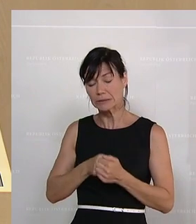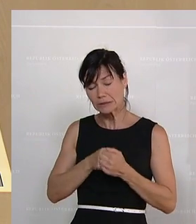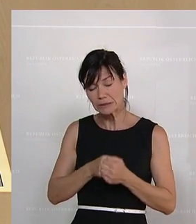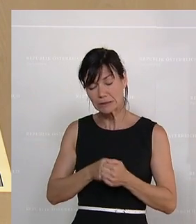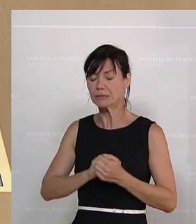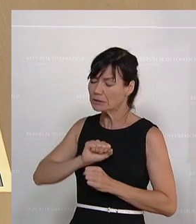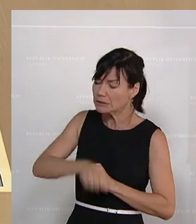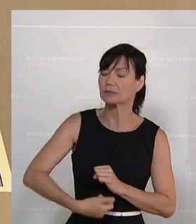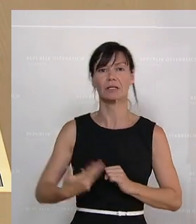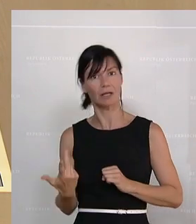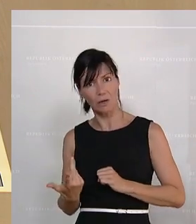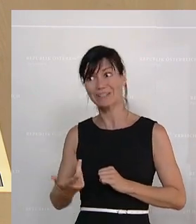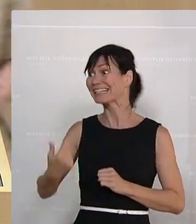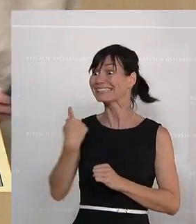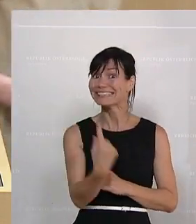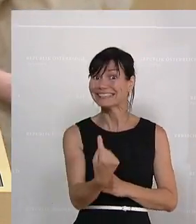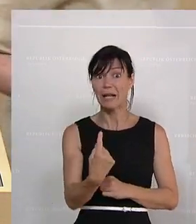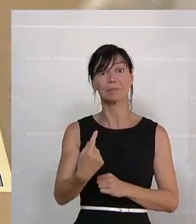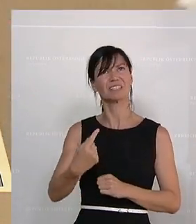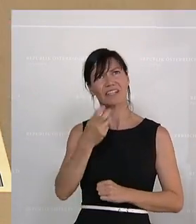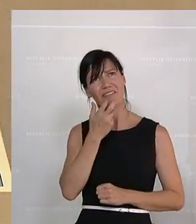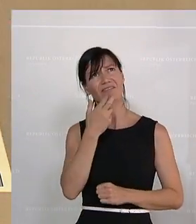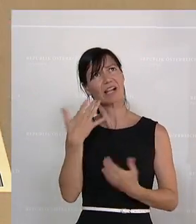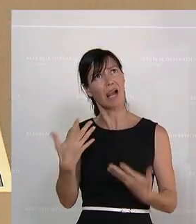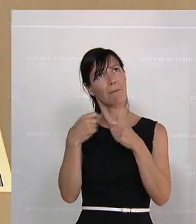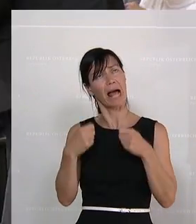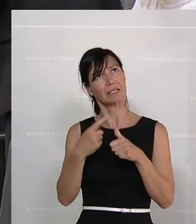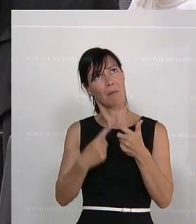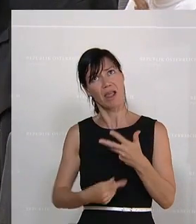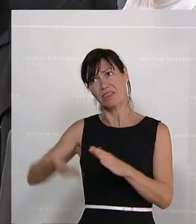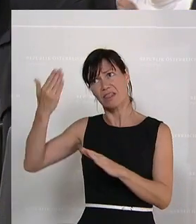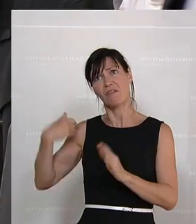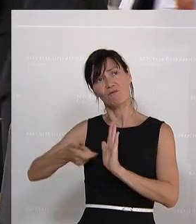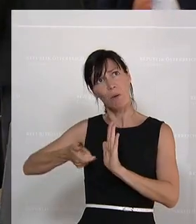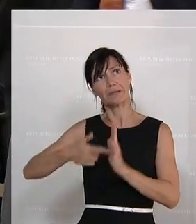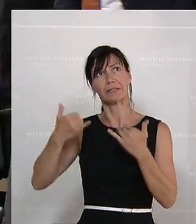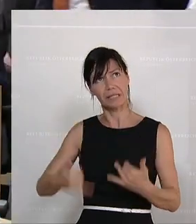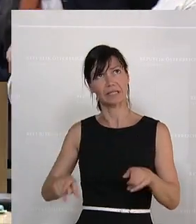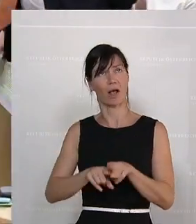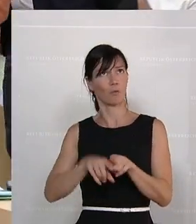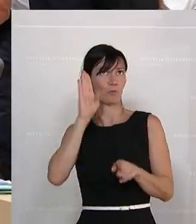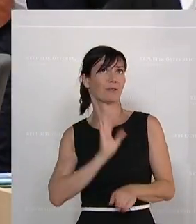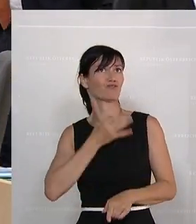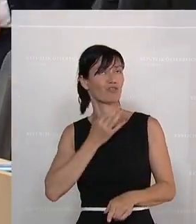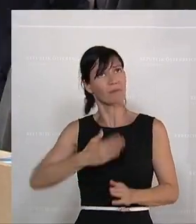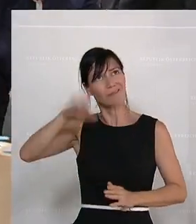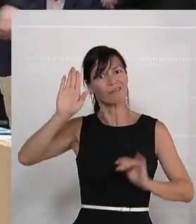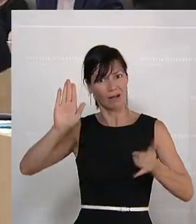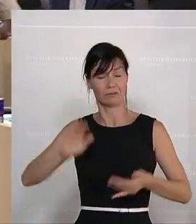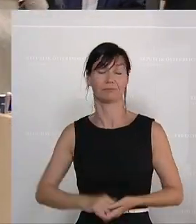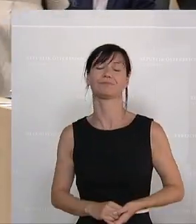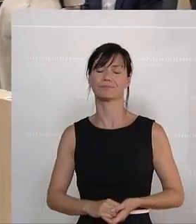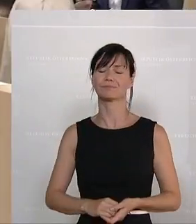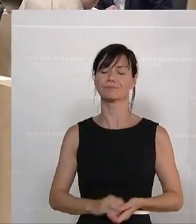haben jetzt endlich mit uns beschließen liebe zuschauerinnen und zuschauer wir befinden uns mitten in einer sondersitzung des